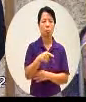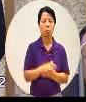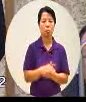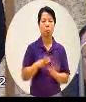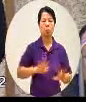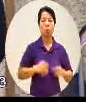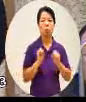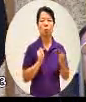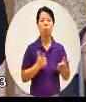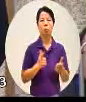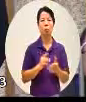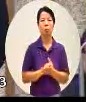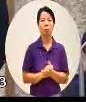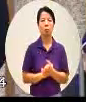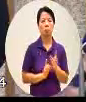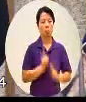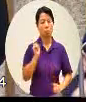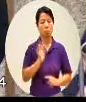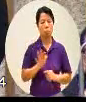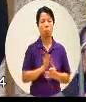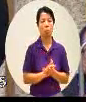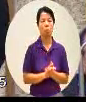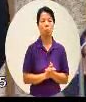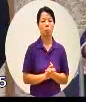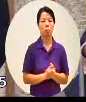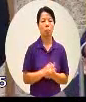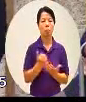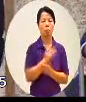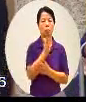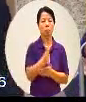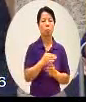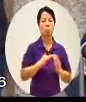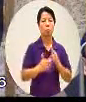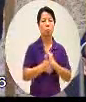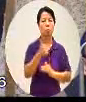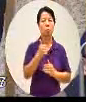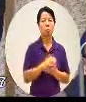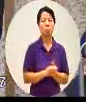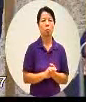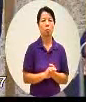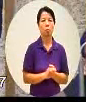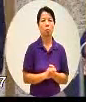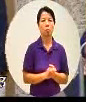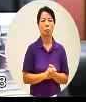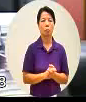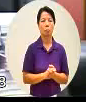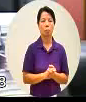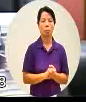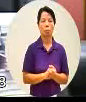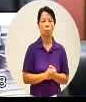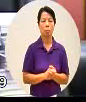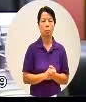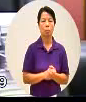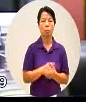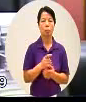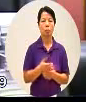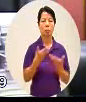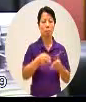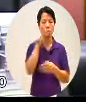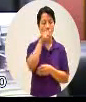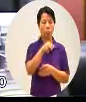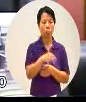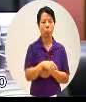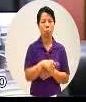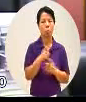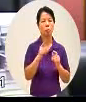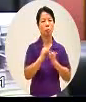跟现在的确是有很大的不一样。 对吗？好，那我请教陈市长。市长，你上重视民意的啊？